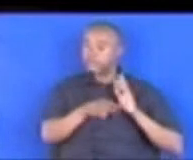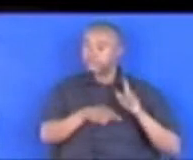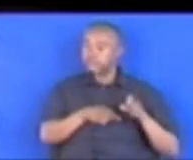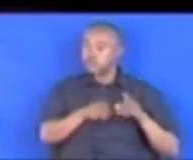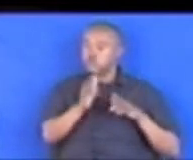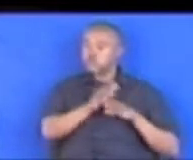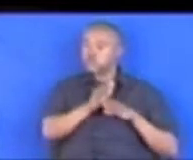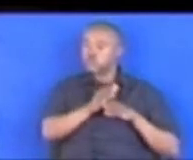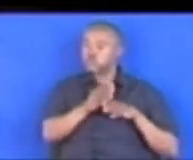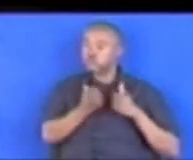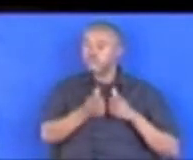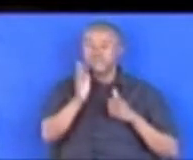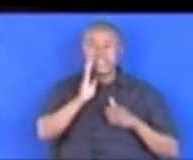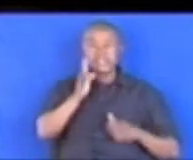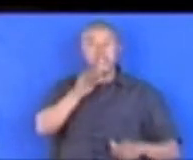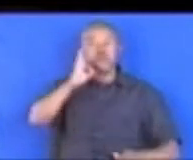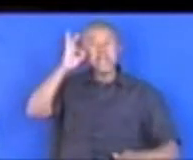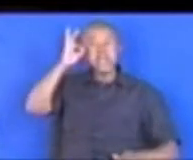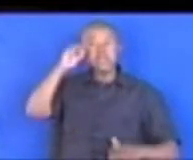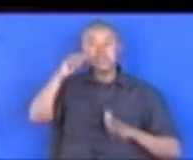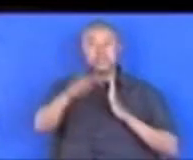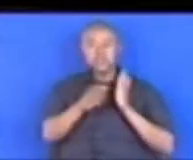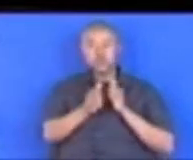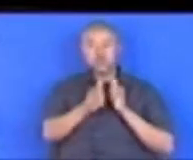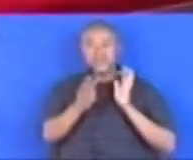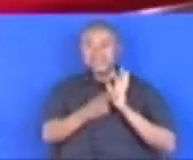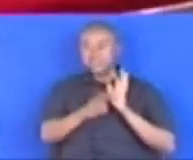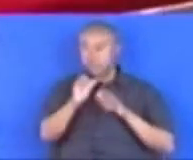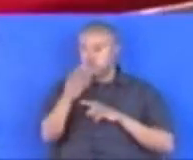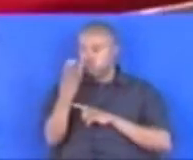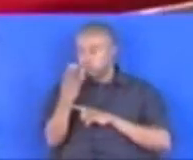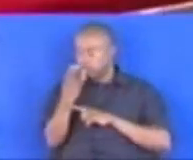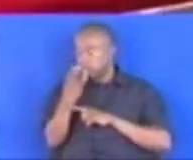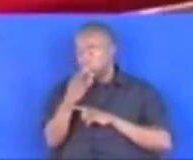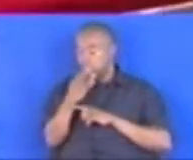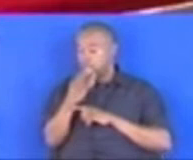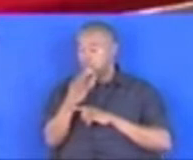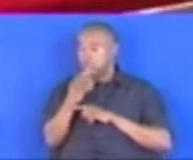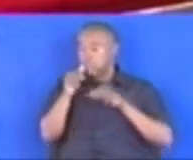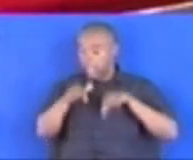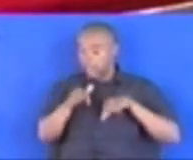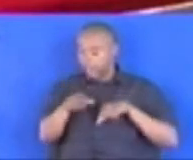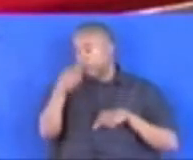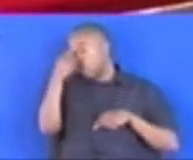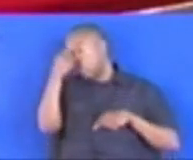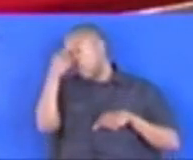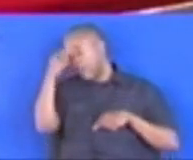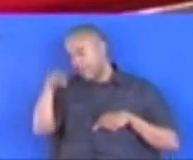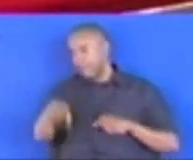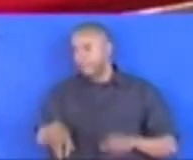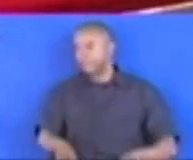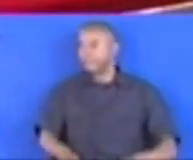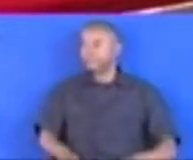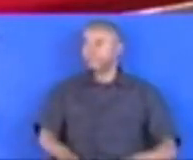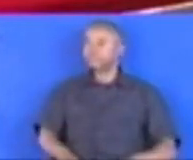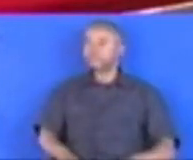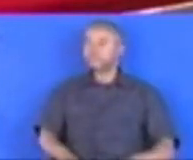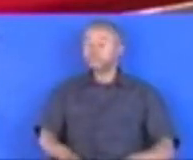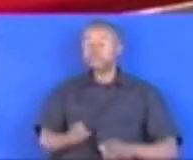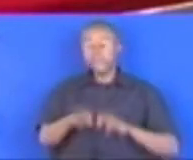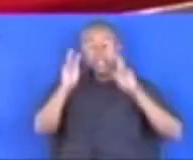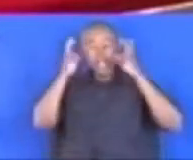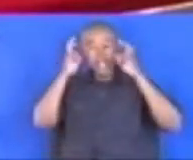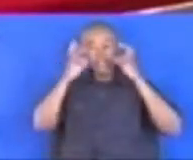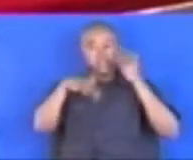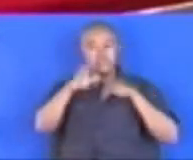Tanzania, tarehe 17 mwezi wa 4-2021 hapa jijini Dodoma. Ajenda hii